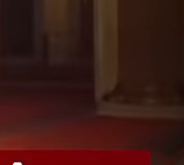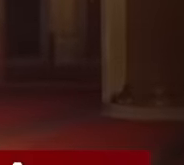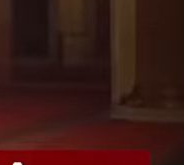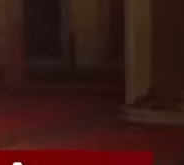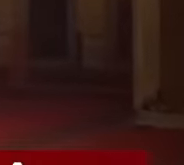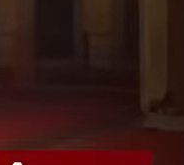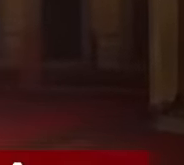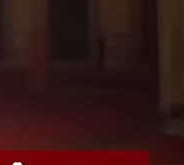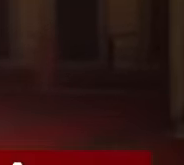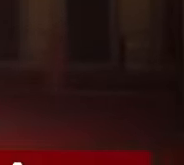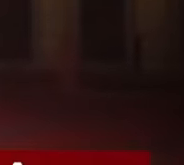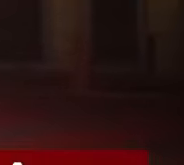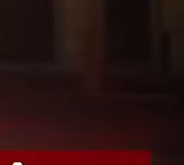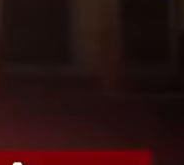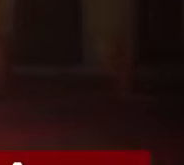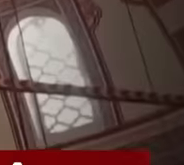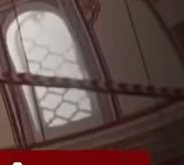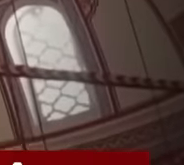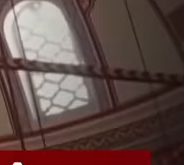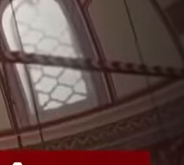alessalâh. Hayya